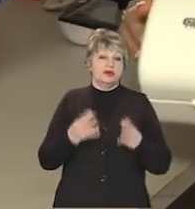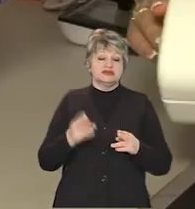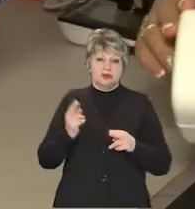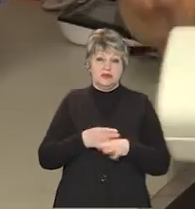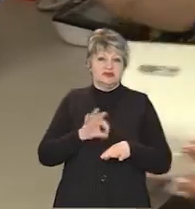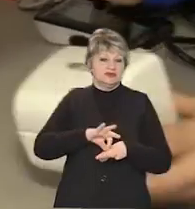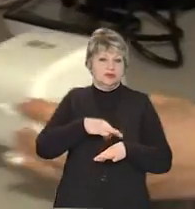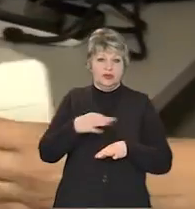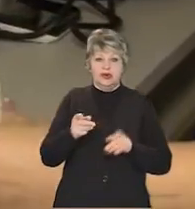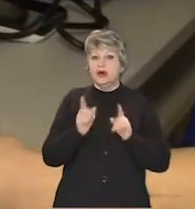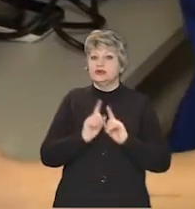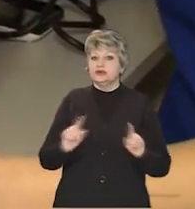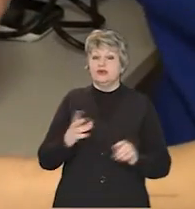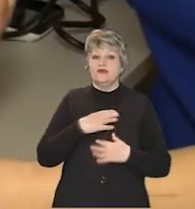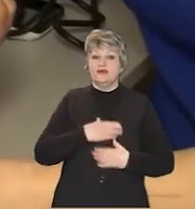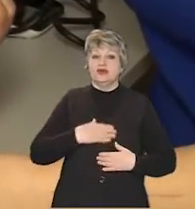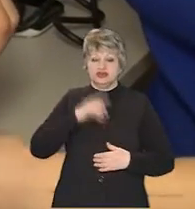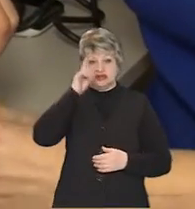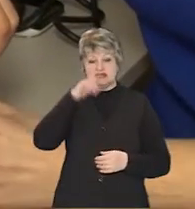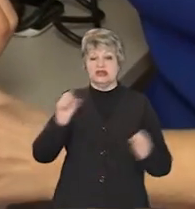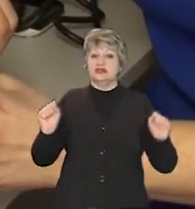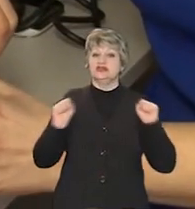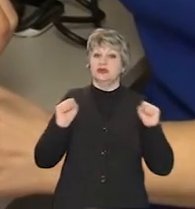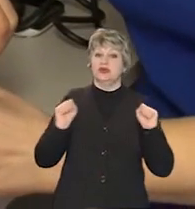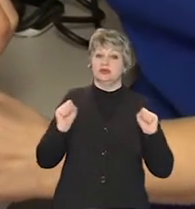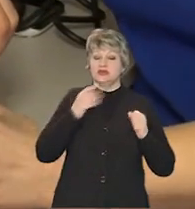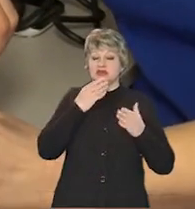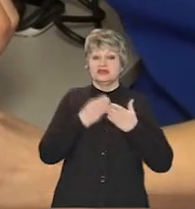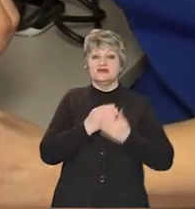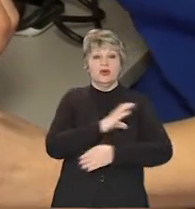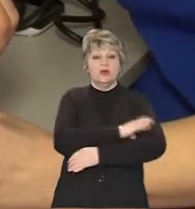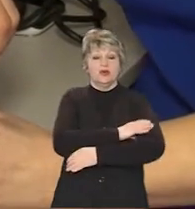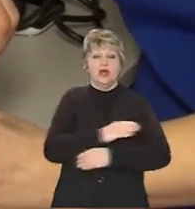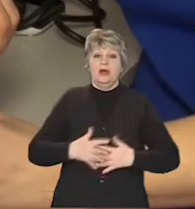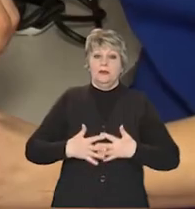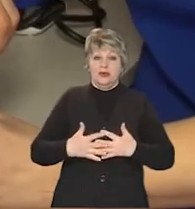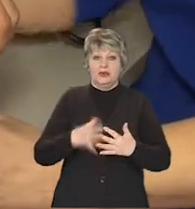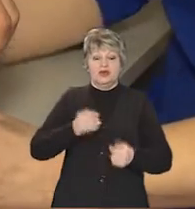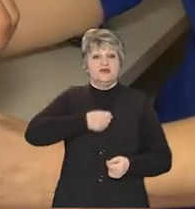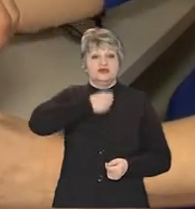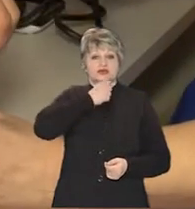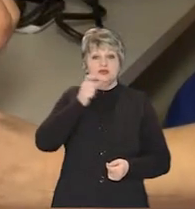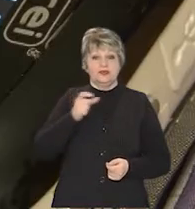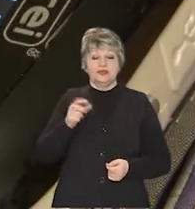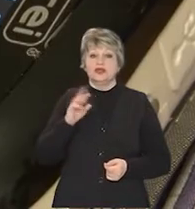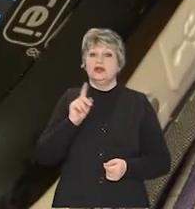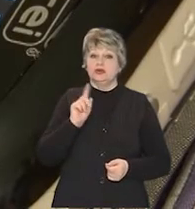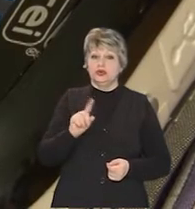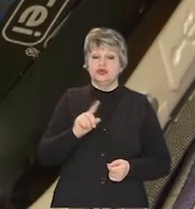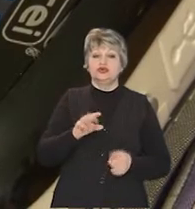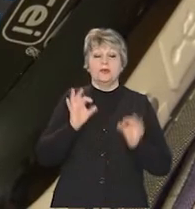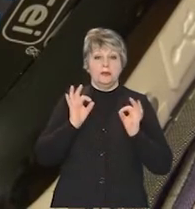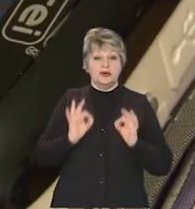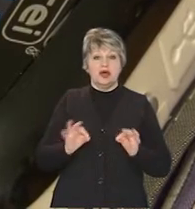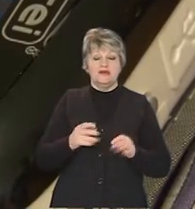проста і безболісна. Особливо важливо знати свій тиск спортсменам, вагітним жінкам і людям у віці. Для того, щоб